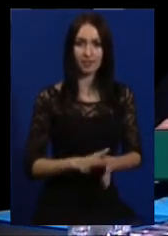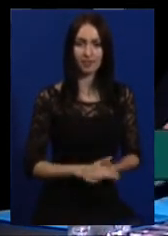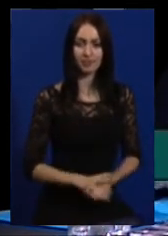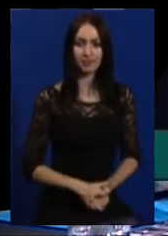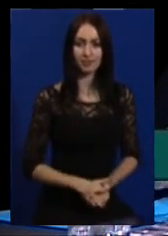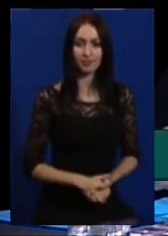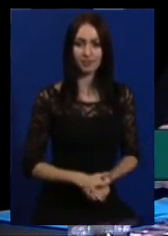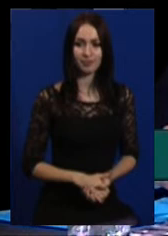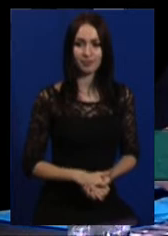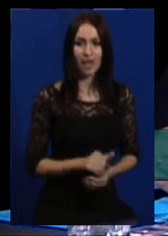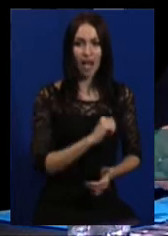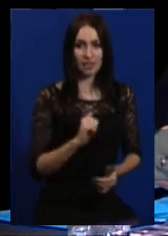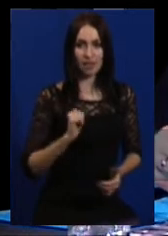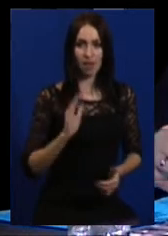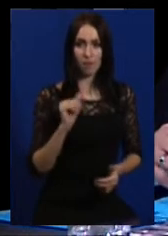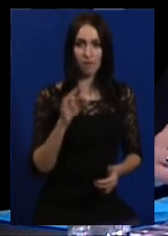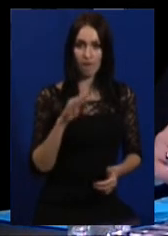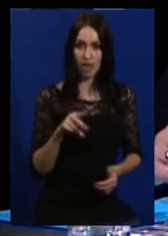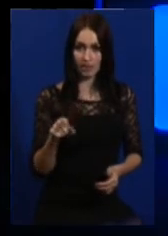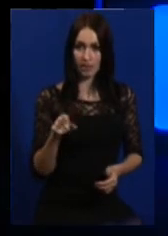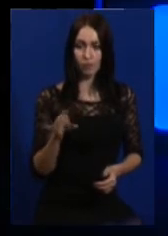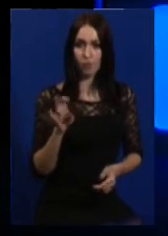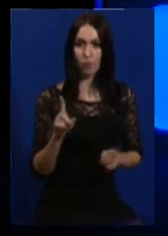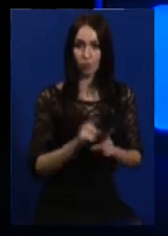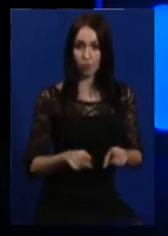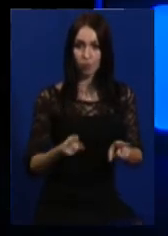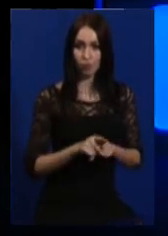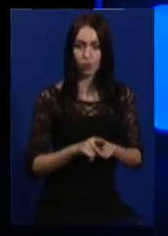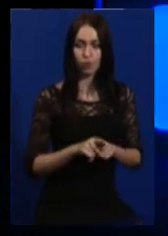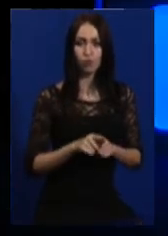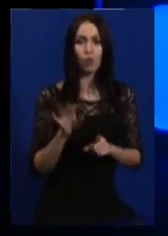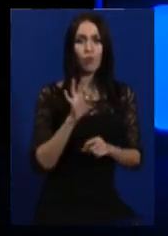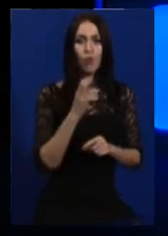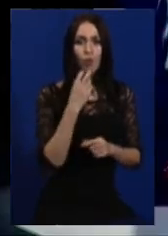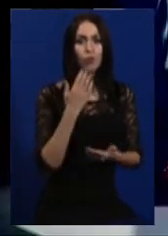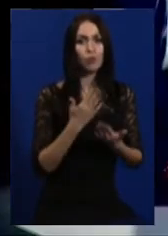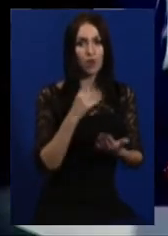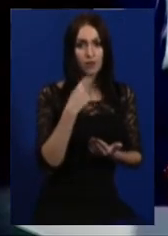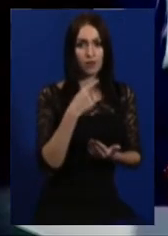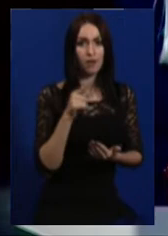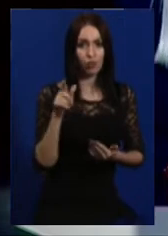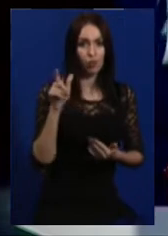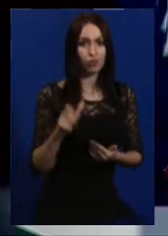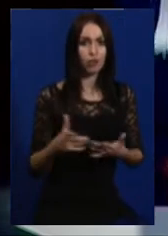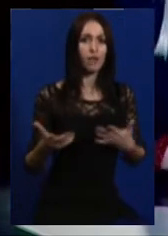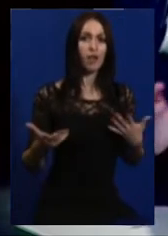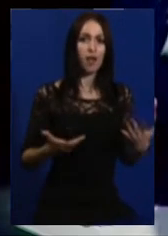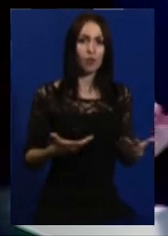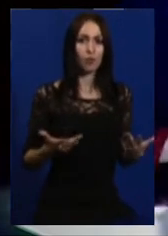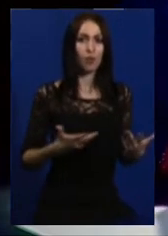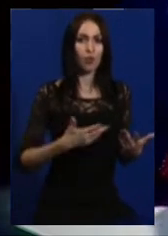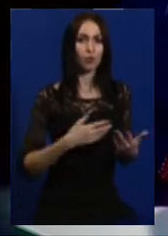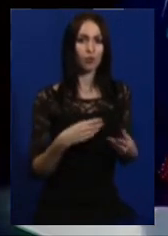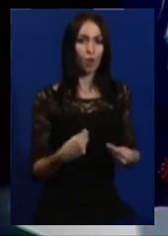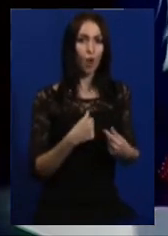самого дым винное даже про муму орда некий говорит авен люди на не к оптимизму